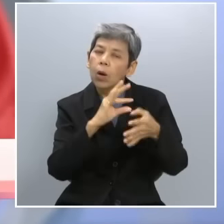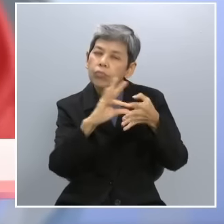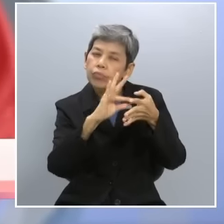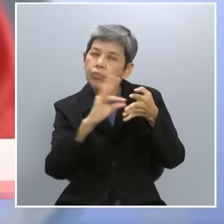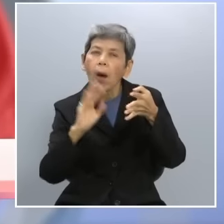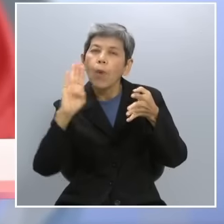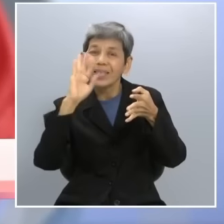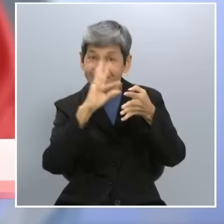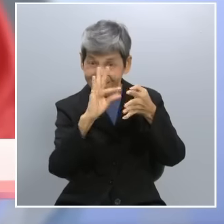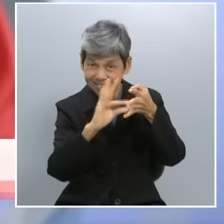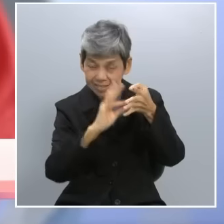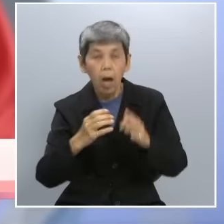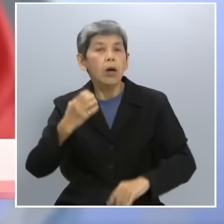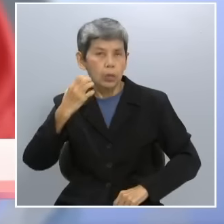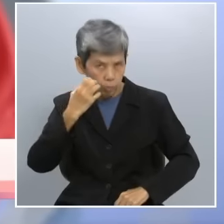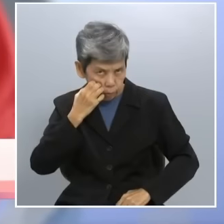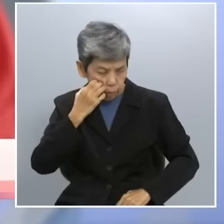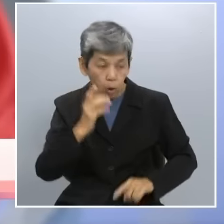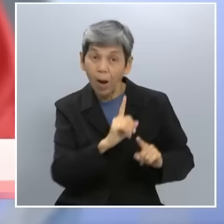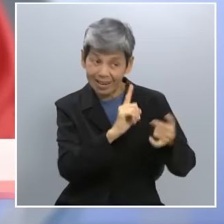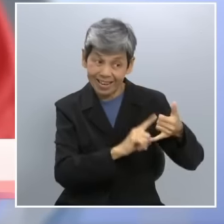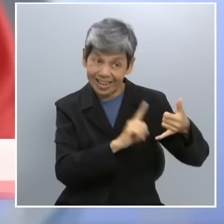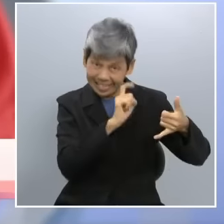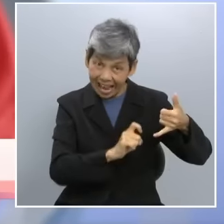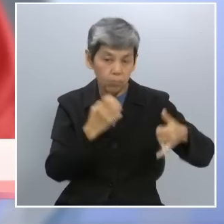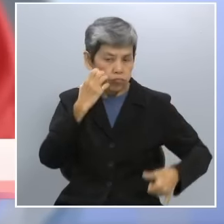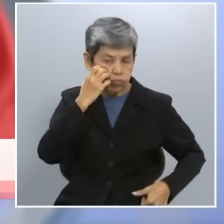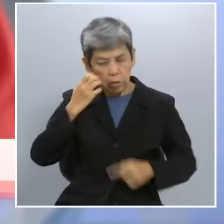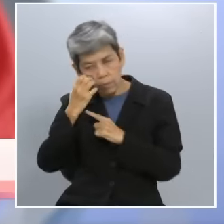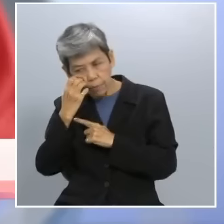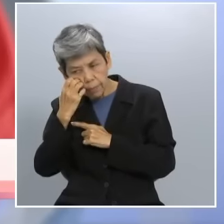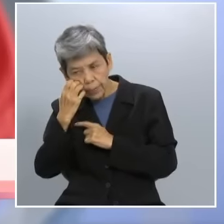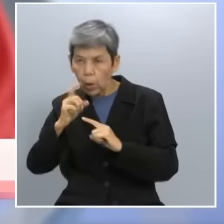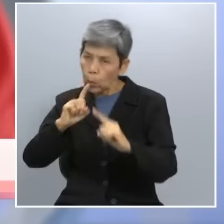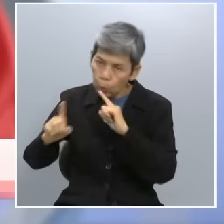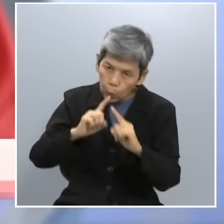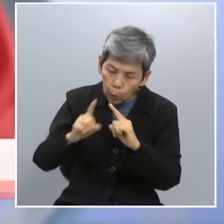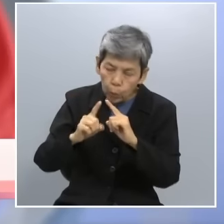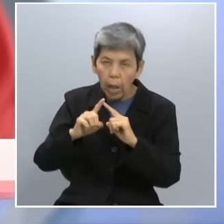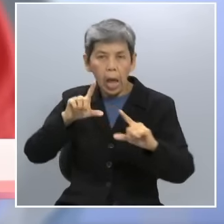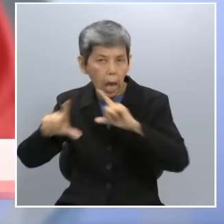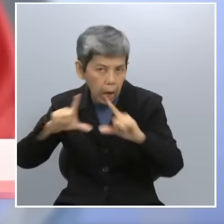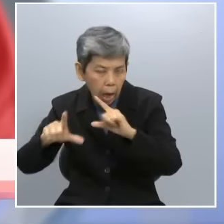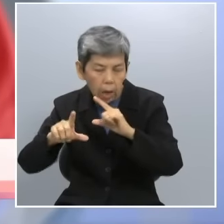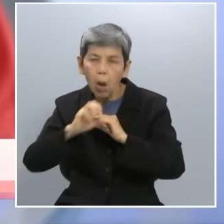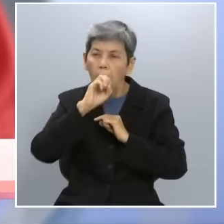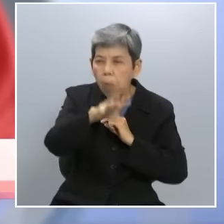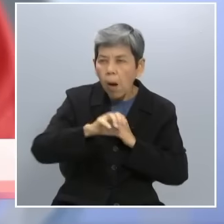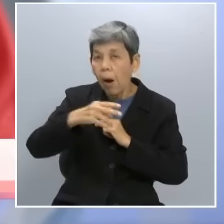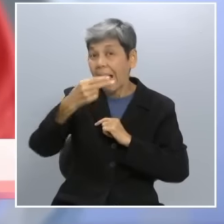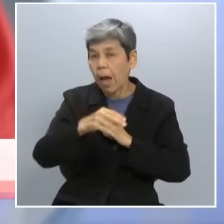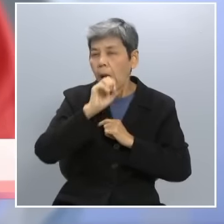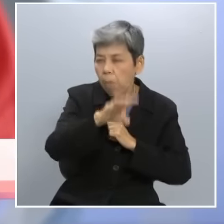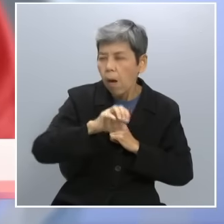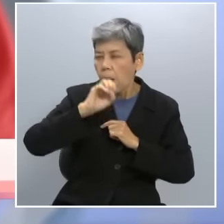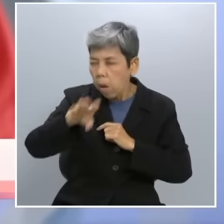ฮะนะก็คือใช้โทรศัพท์มือถือของผู้ตายที่มันเอาไปด้วยเนี่ยครับส่งข้อความเนี่ยนะฮะไปรวงทางฝั่งหลานสาวของผู้